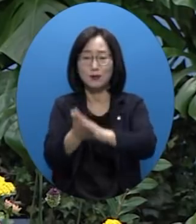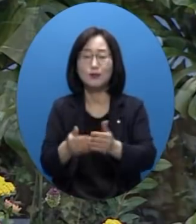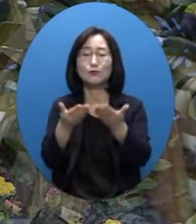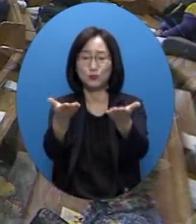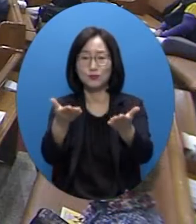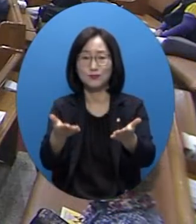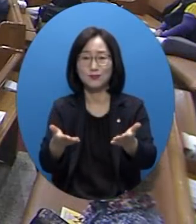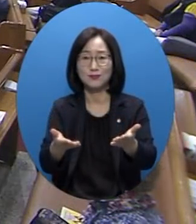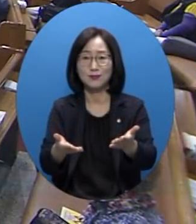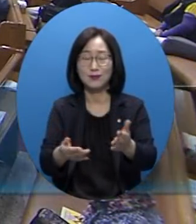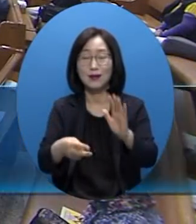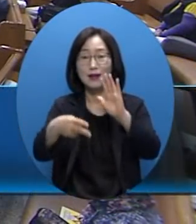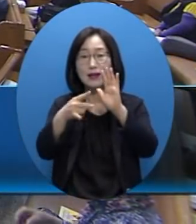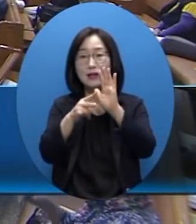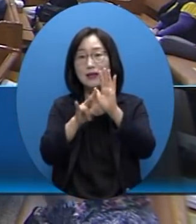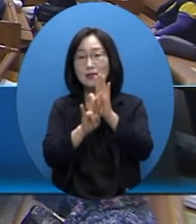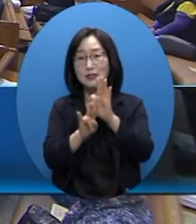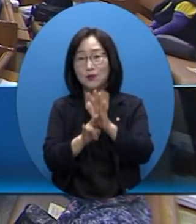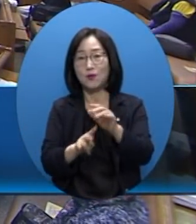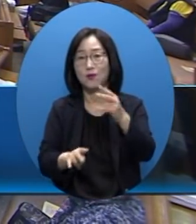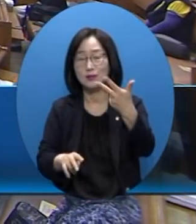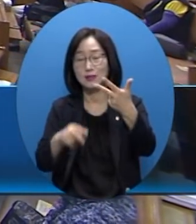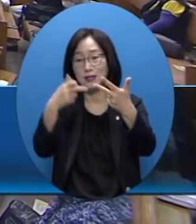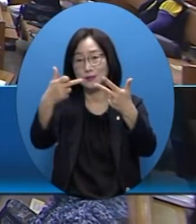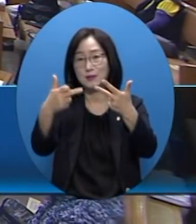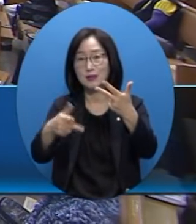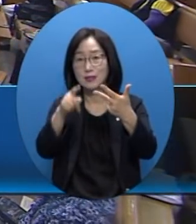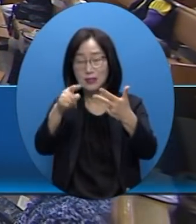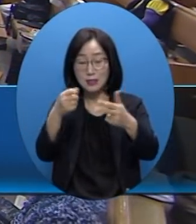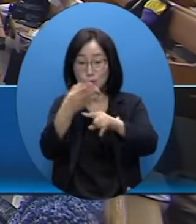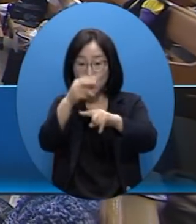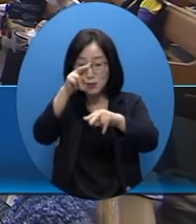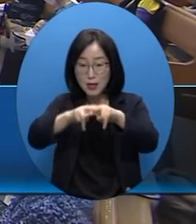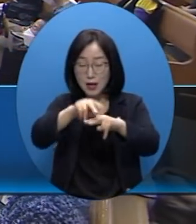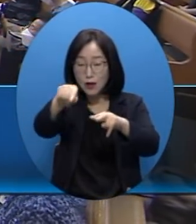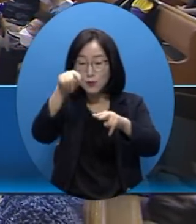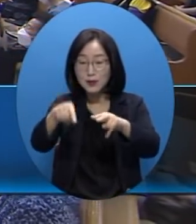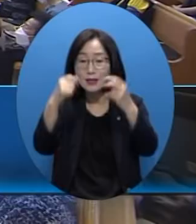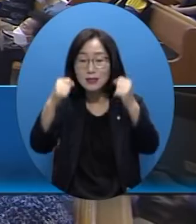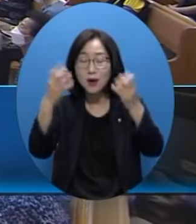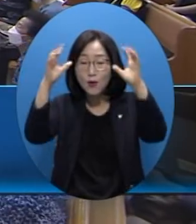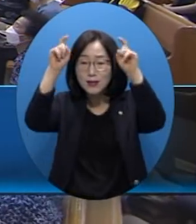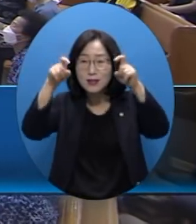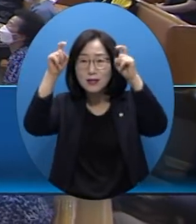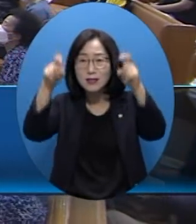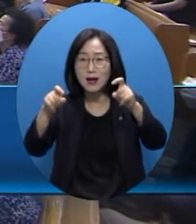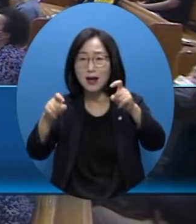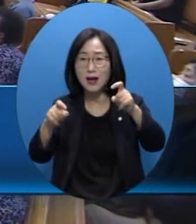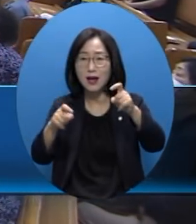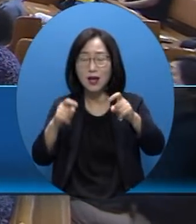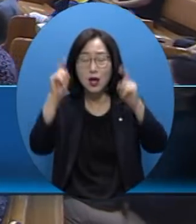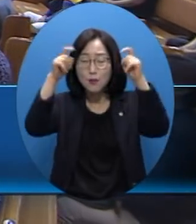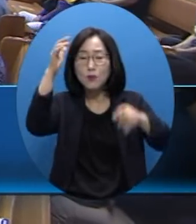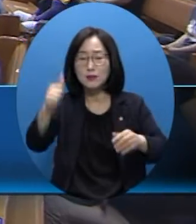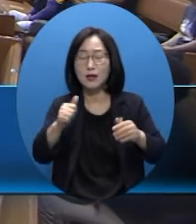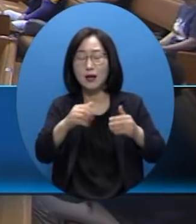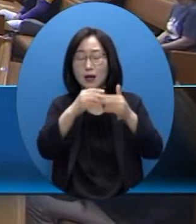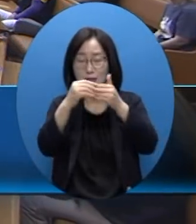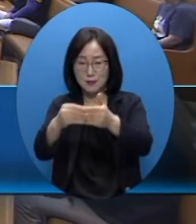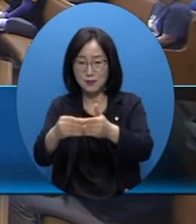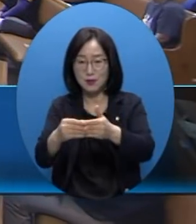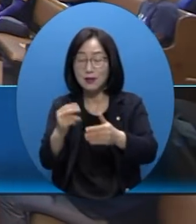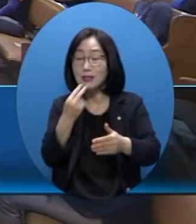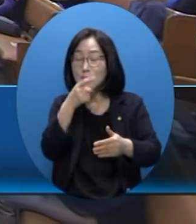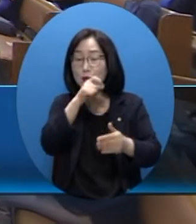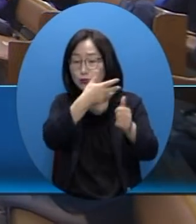것입니다. 계시록 7장 17절입니다. 이는 보좌 가운데 계신 어린 양이 그들의 목자가 되서 생명수 샘으로 인도하시고 하나님께서